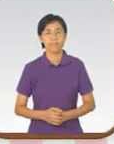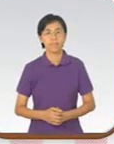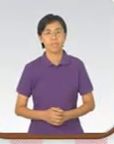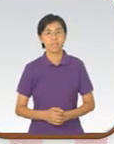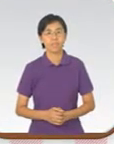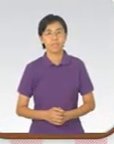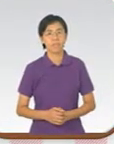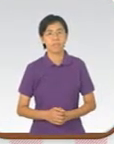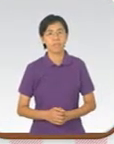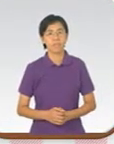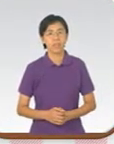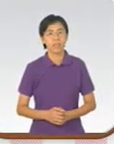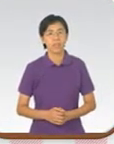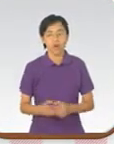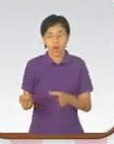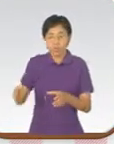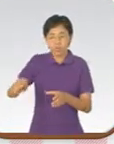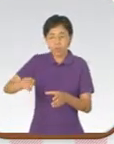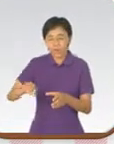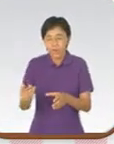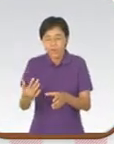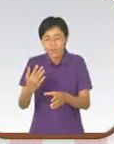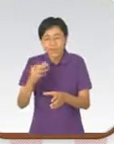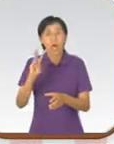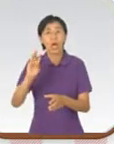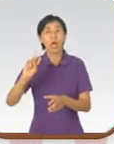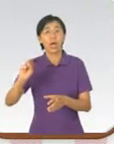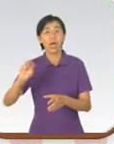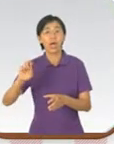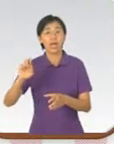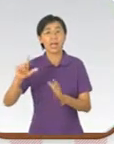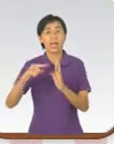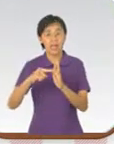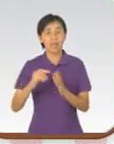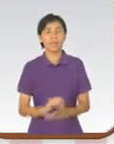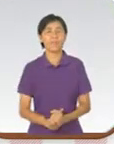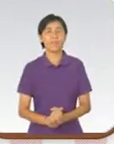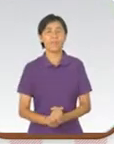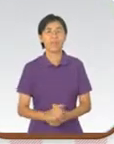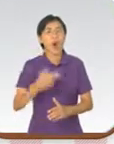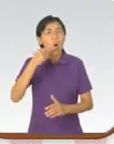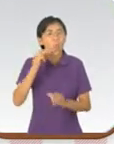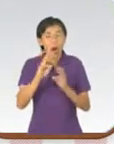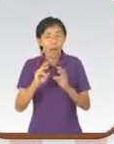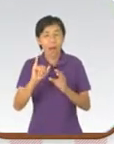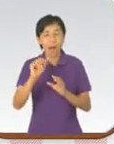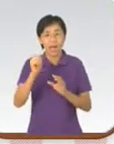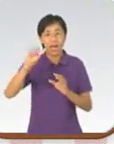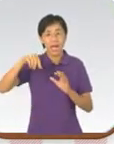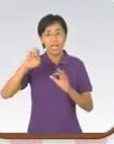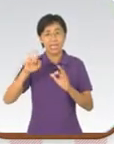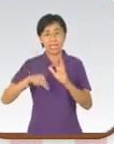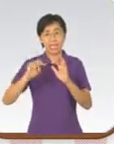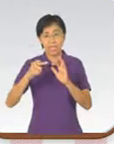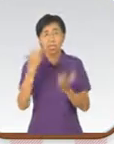นะคะจริงตรงนี้เราสามารถใส่กลิ่นวานิลาไปได้เลยเหลือแค่น้ำตาลไอซิ่งน้ำตาลไอซิ่งนี่จริงๆแล้วจะใส่หรือไม่